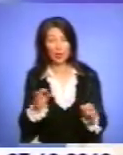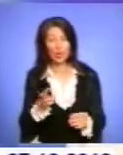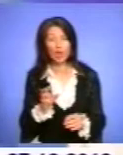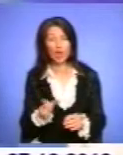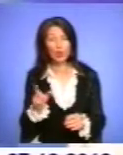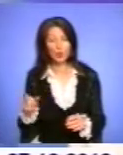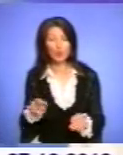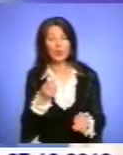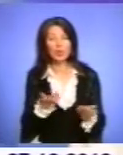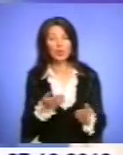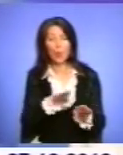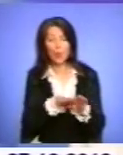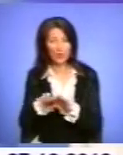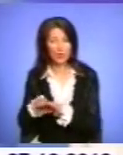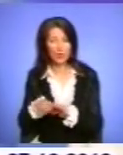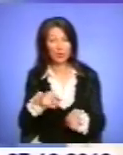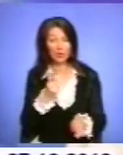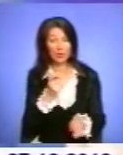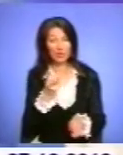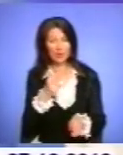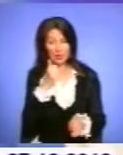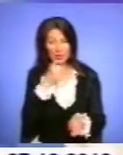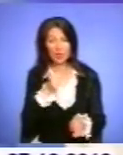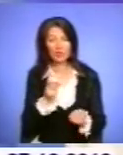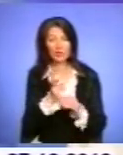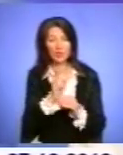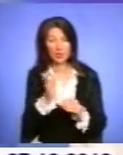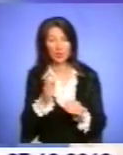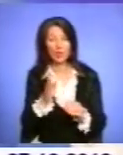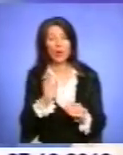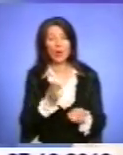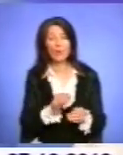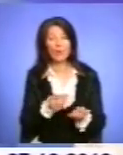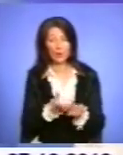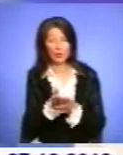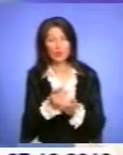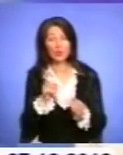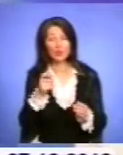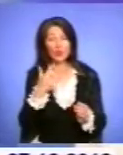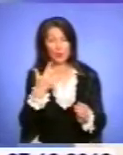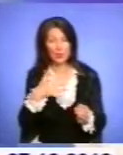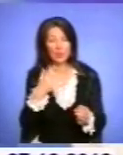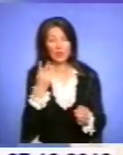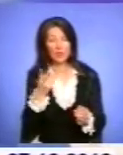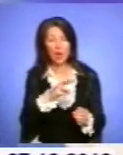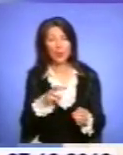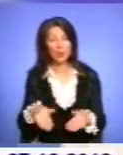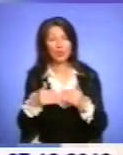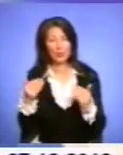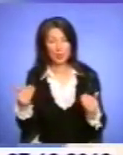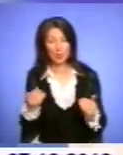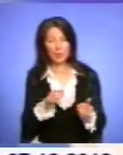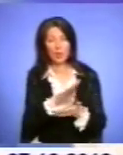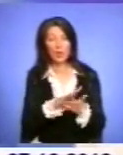рік 12-й, то 12-й профінансований був на 154 мільйони більше, ніж 11-й рік, оскільки протягом 11-го